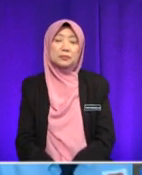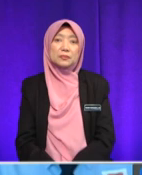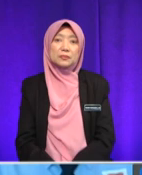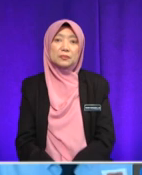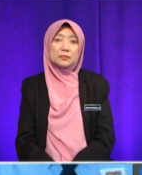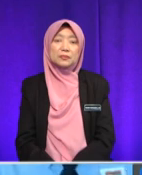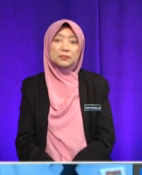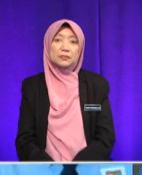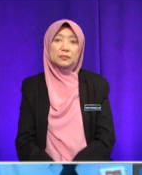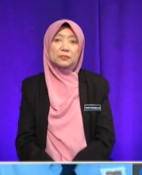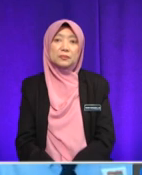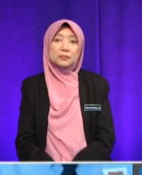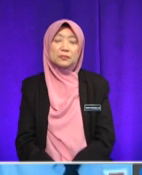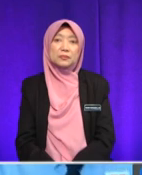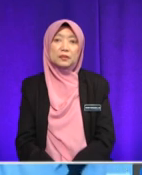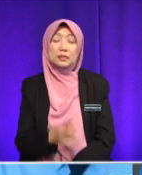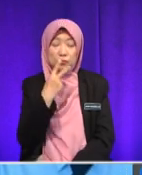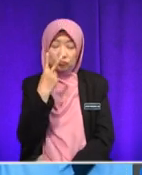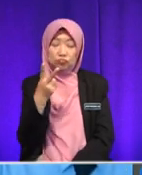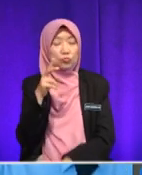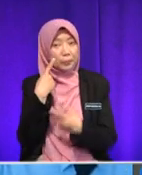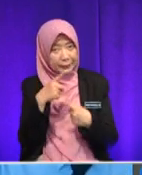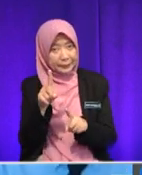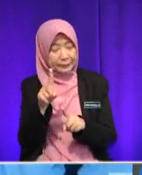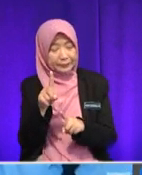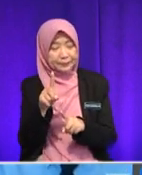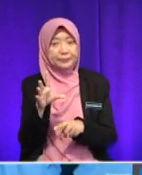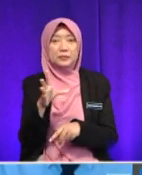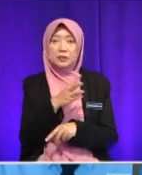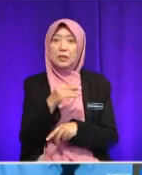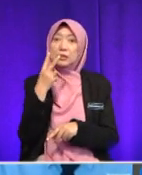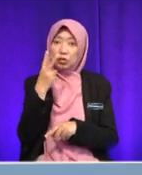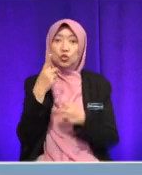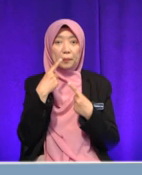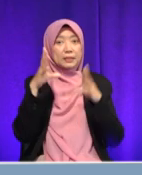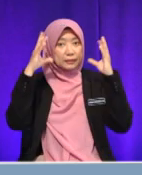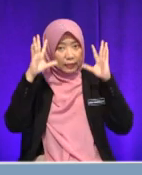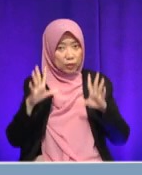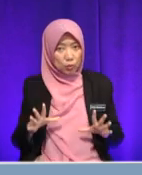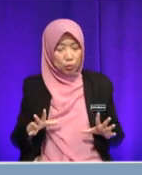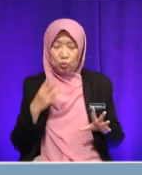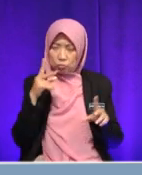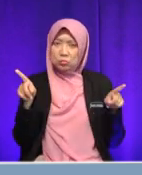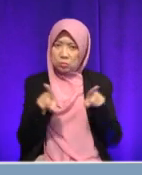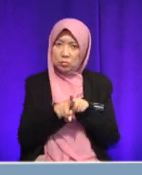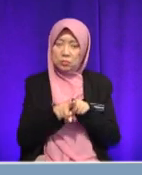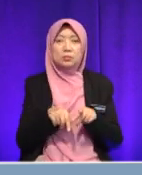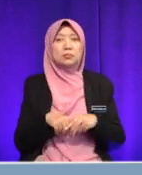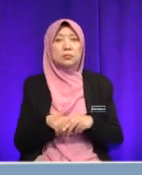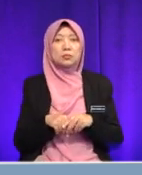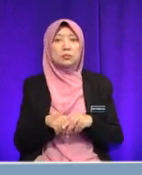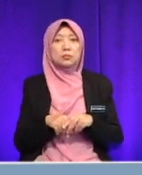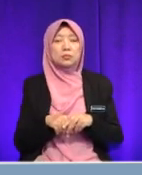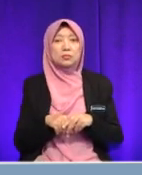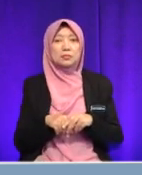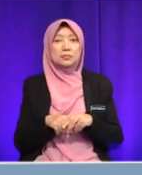Okay, bagaimana cikgu jawapannya? Okey, baik. Kita lihat jawapan Livanish dan kita lihat jawapan di sini. Kalau kita lihat jawapan yang sebenarnya dan